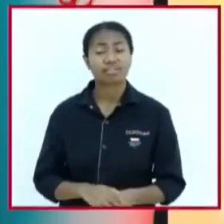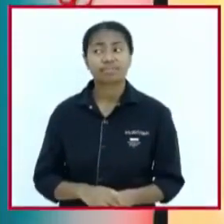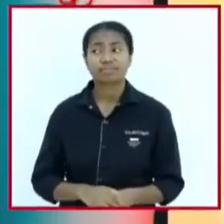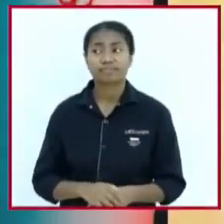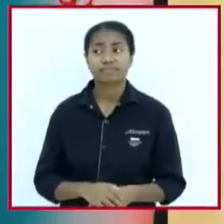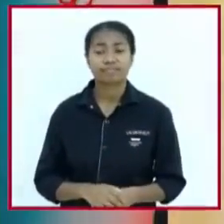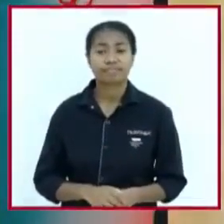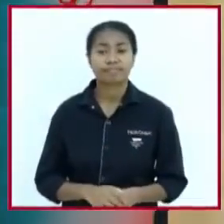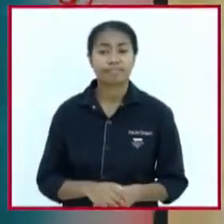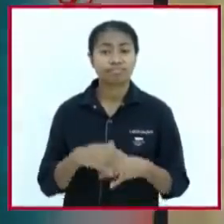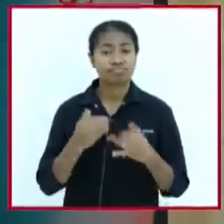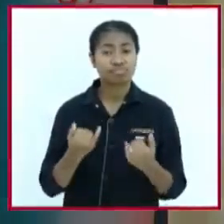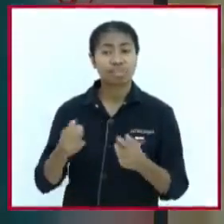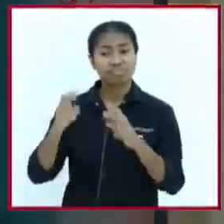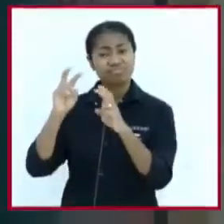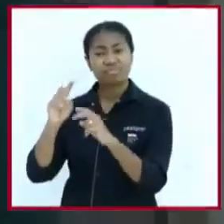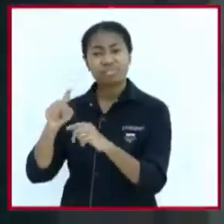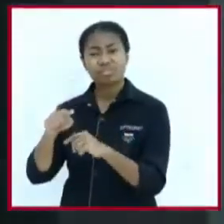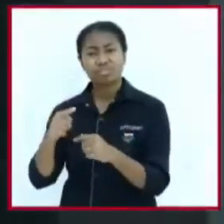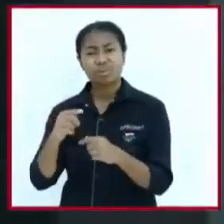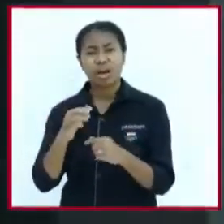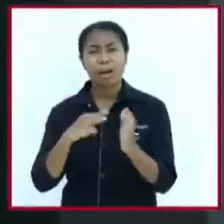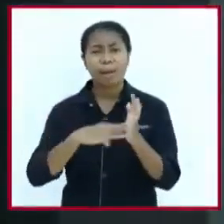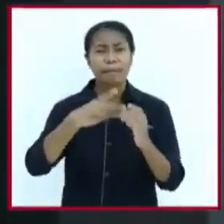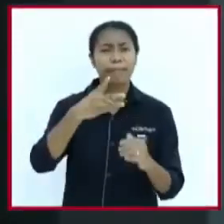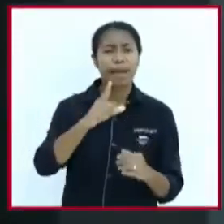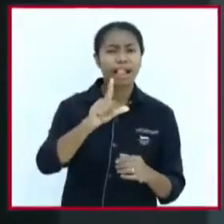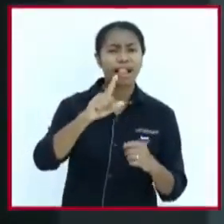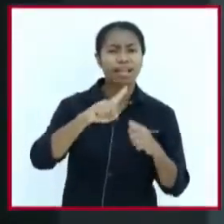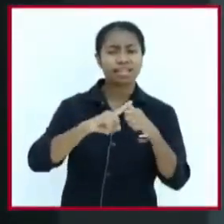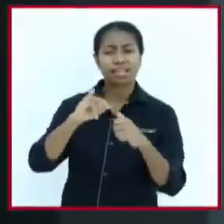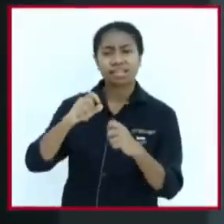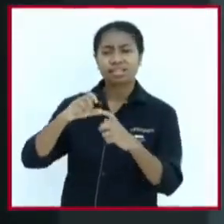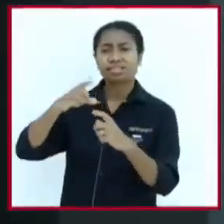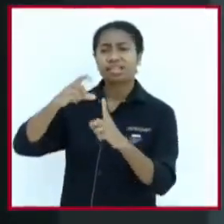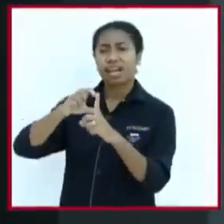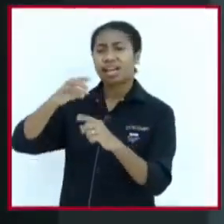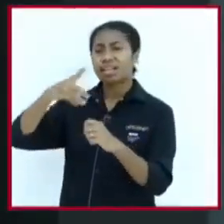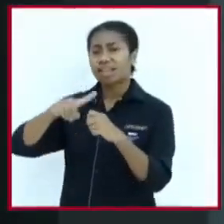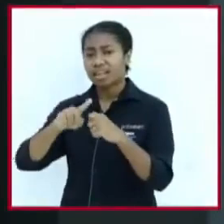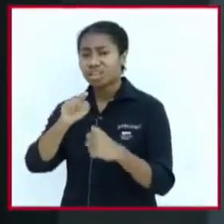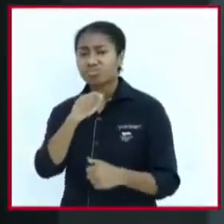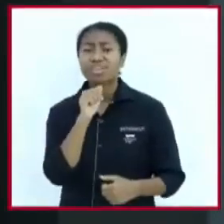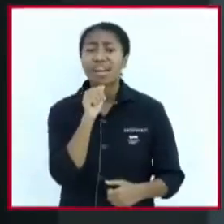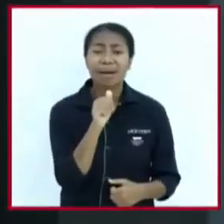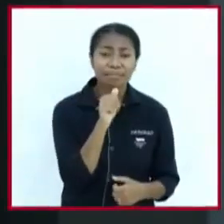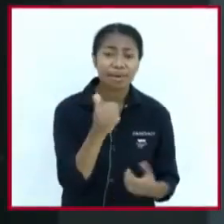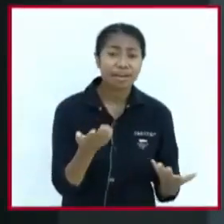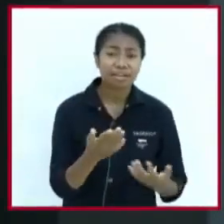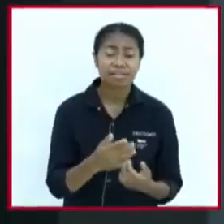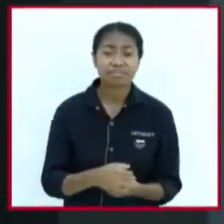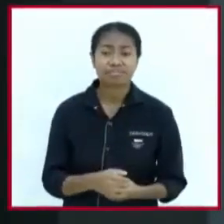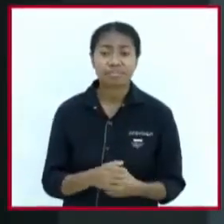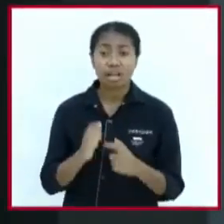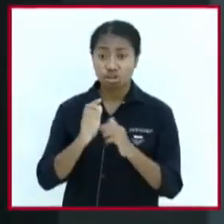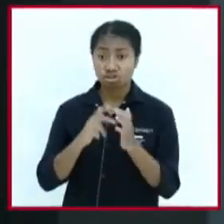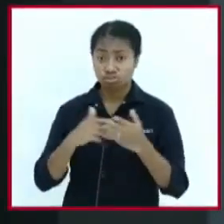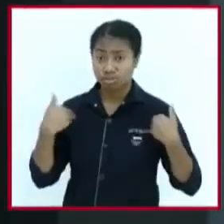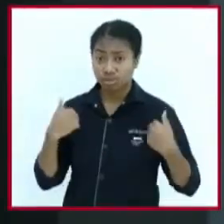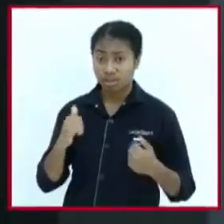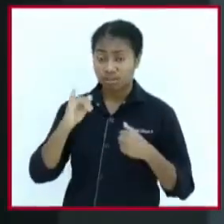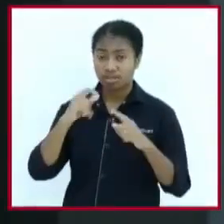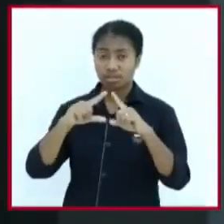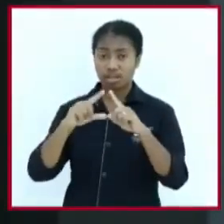nanya Emangnya melkisedek itu siapa kok Yesus jadi imam menurut peraturan melkisedek siapa melkisedek